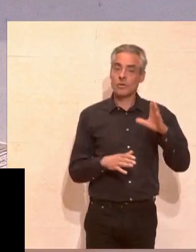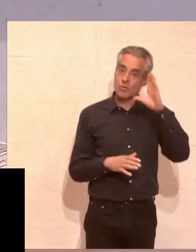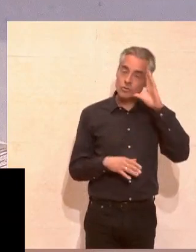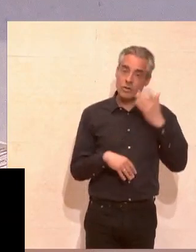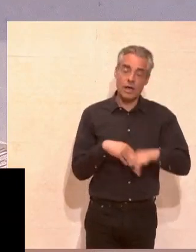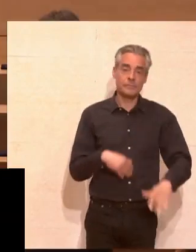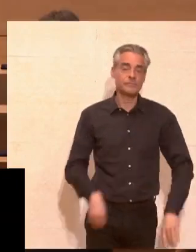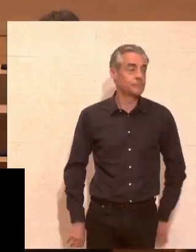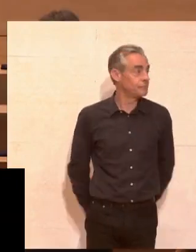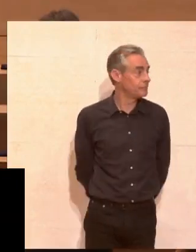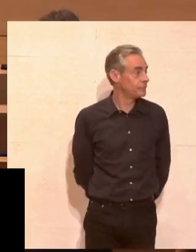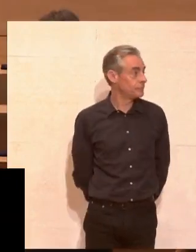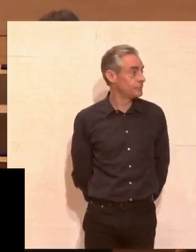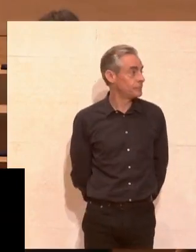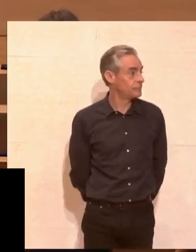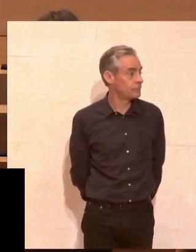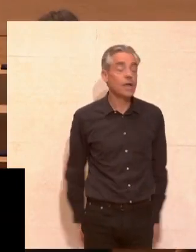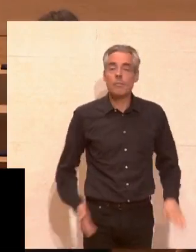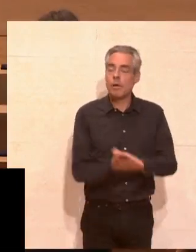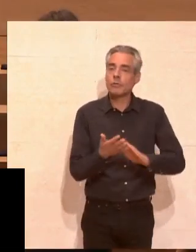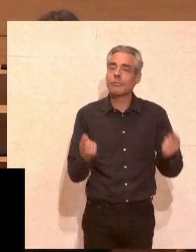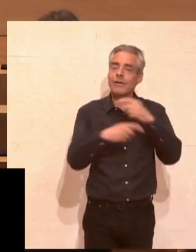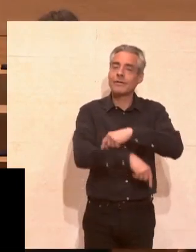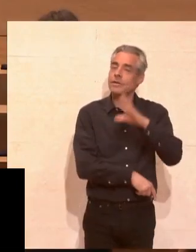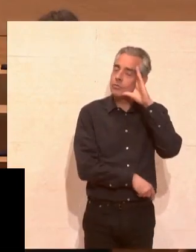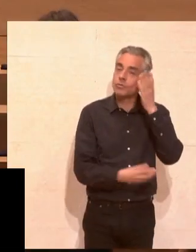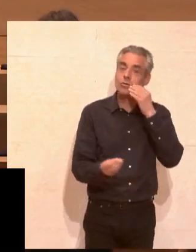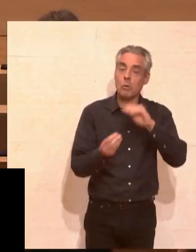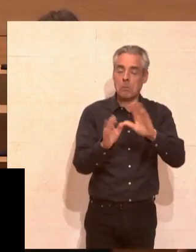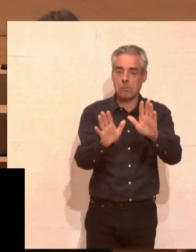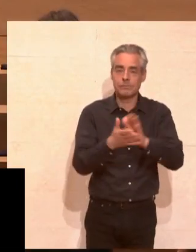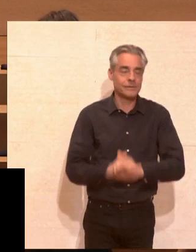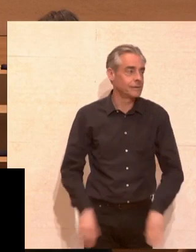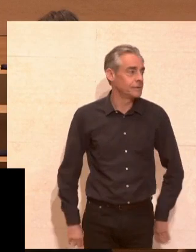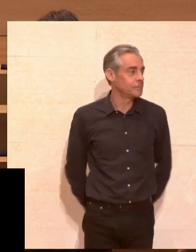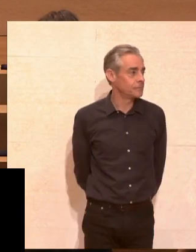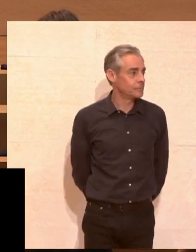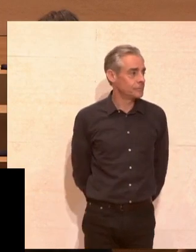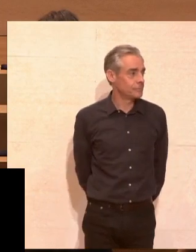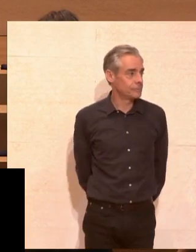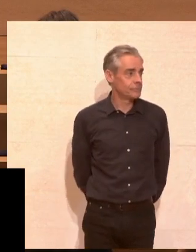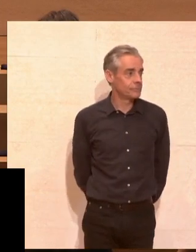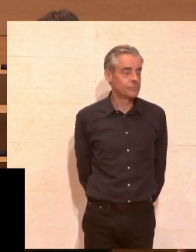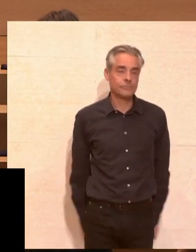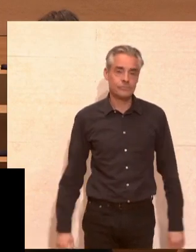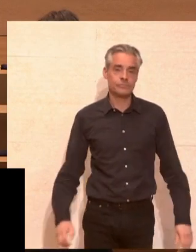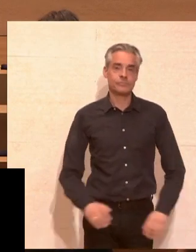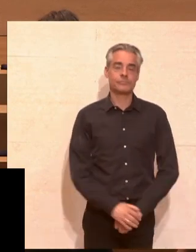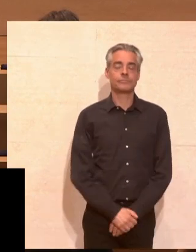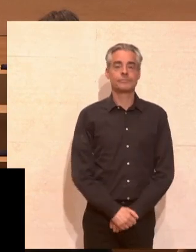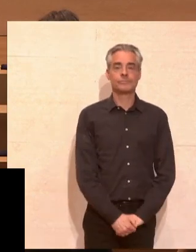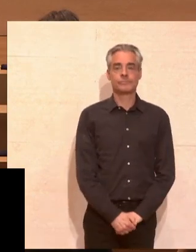couches-tard. Les couches-tôt. Les couches-tôt, oui. Du coup, il faudrait ça renforce le travail et moins la vie sociale après le travail. Moins les amusements puis plus le